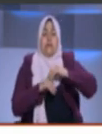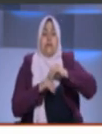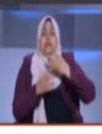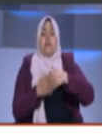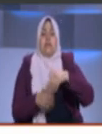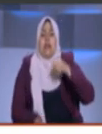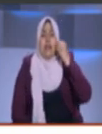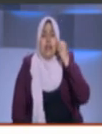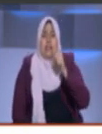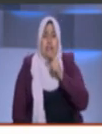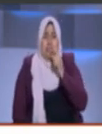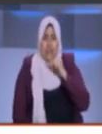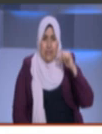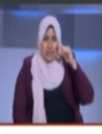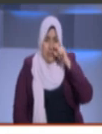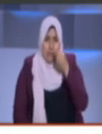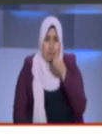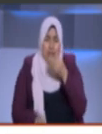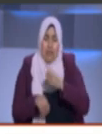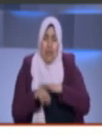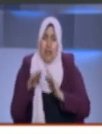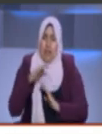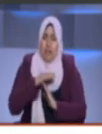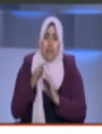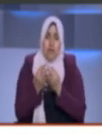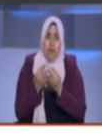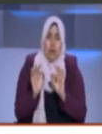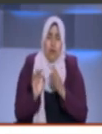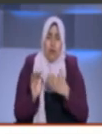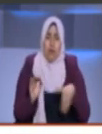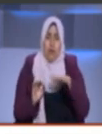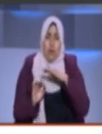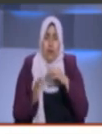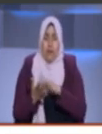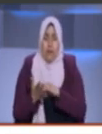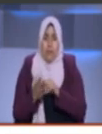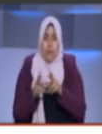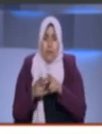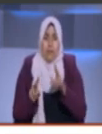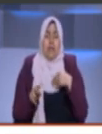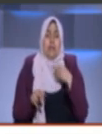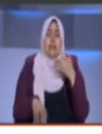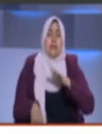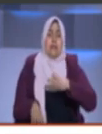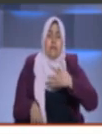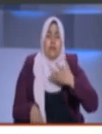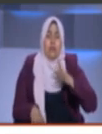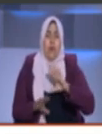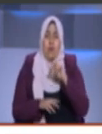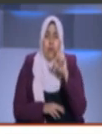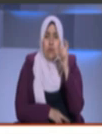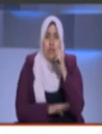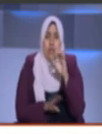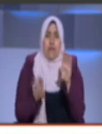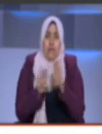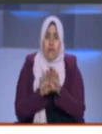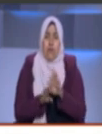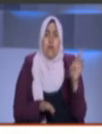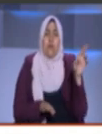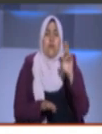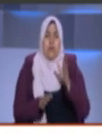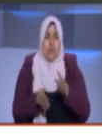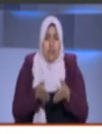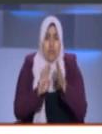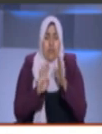الدينيه، المستشاره كانت اعتذرت يعني اعتذرت في البدايه وقالت احنا مضطرين ان احنا نقفل المساجد نقفل الكنائس